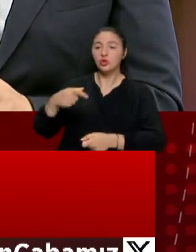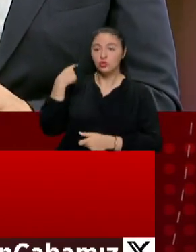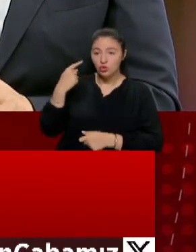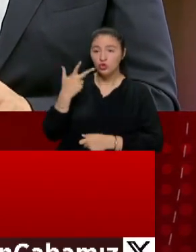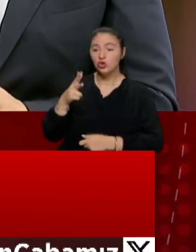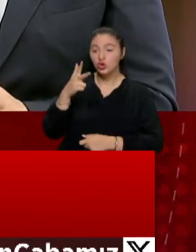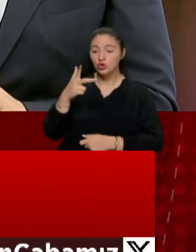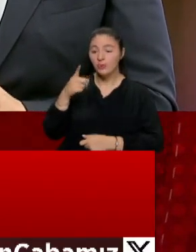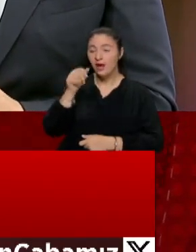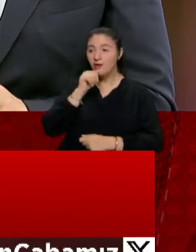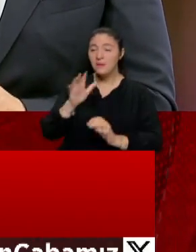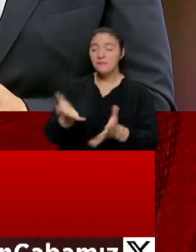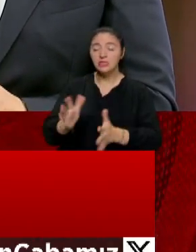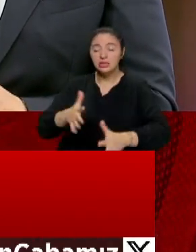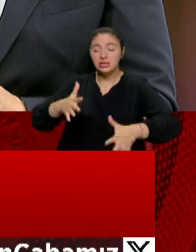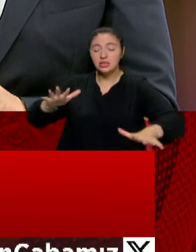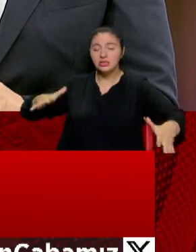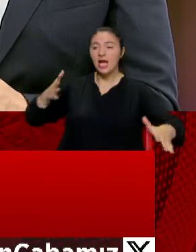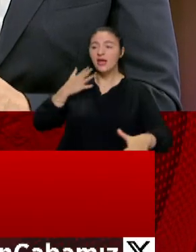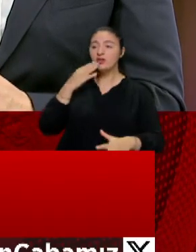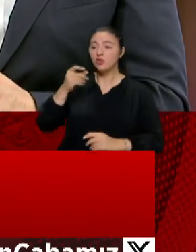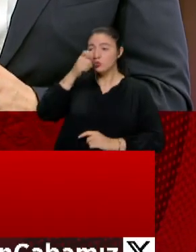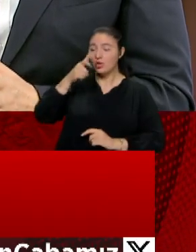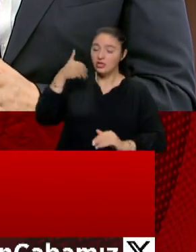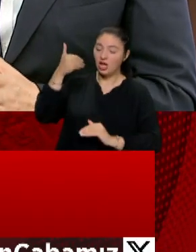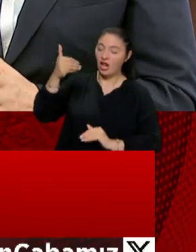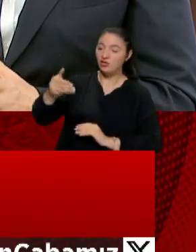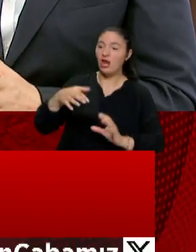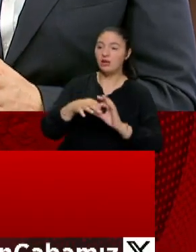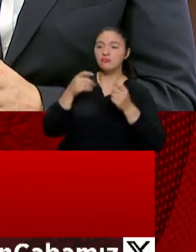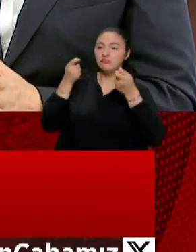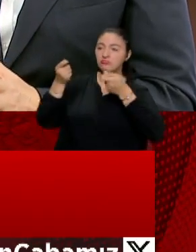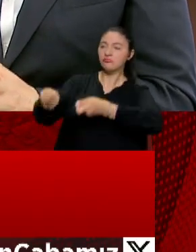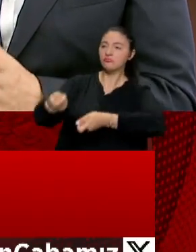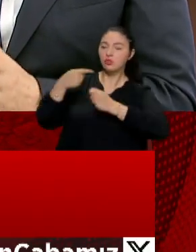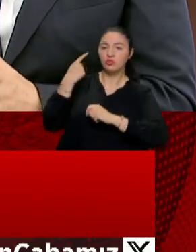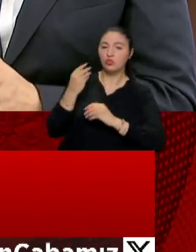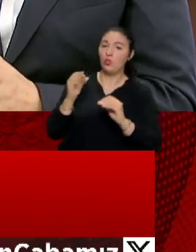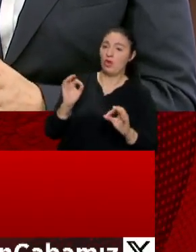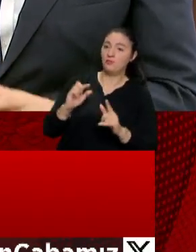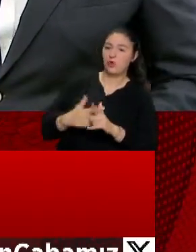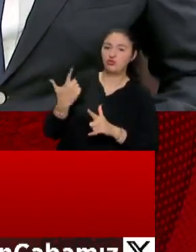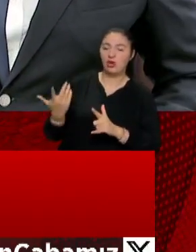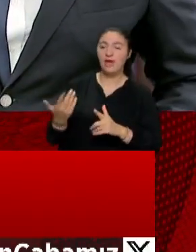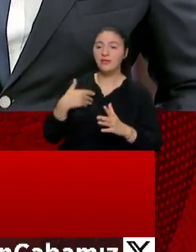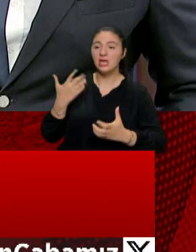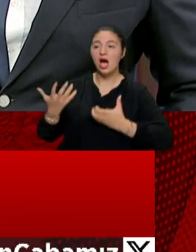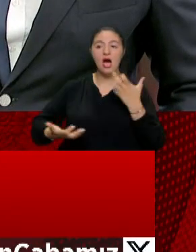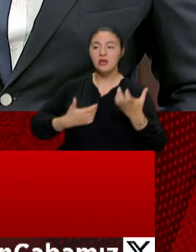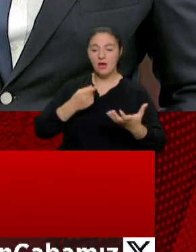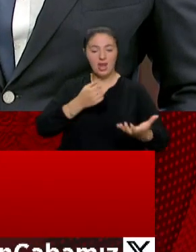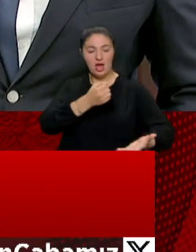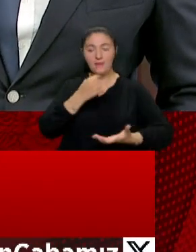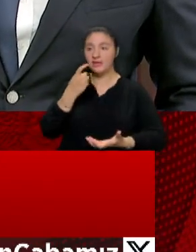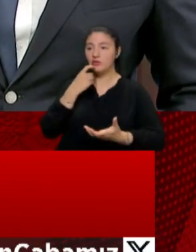ki 3.600 tane pırıl pırıl gencin Türkiye'nin geleceği ile ilgili eğitildiğini düşün çok önemli bir proje ve biz kaynağımızın